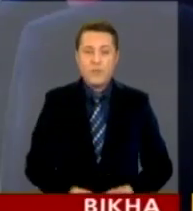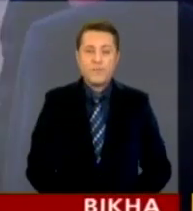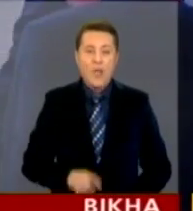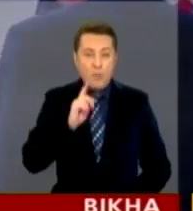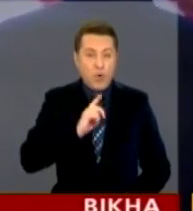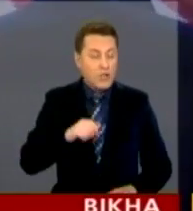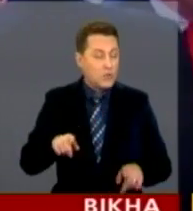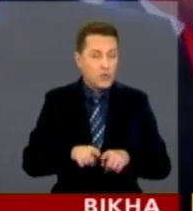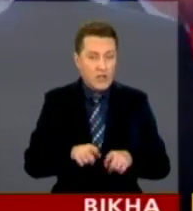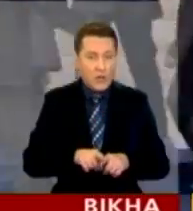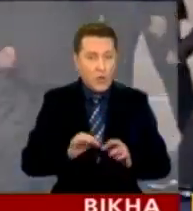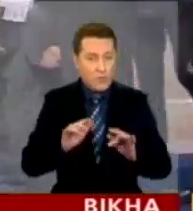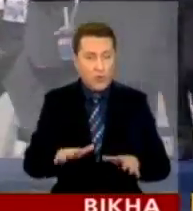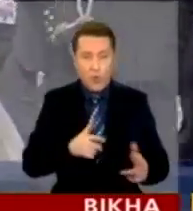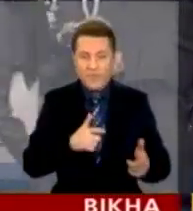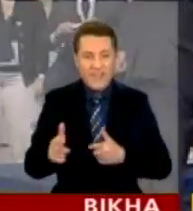але поки до такого кроку не готові німці